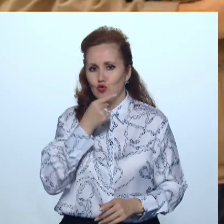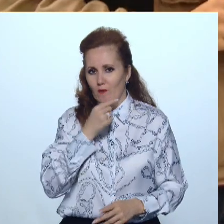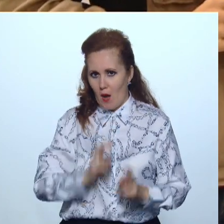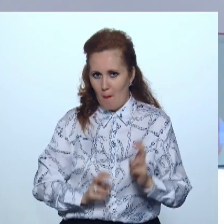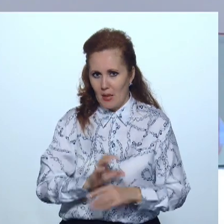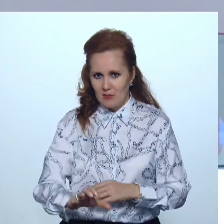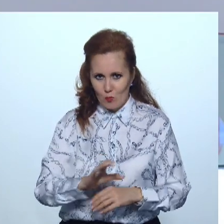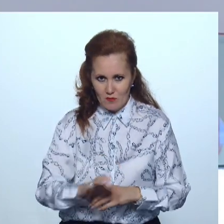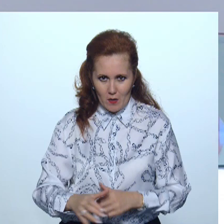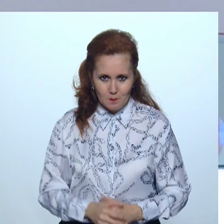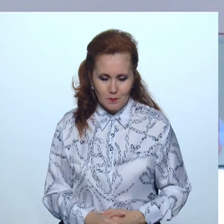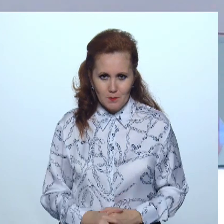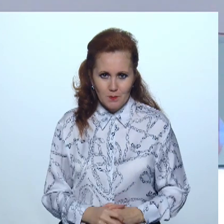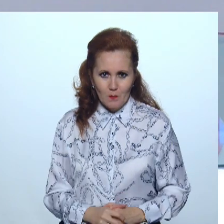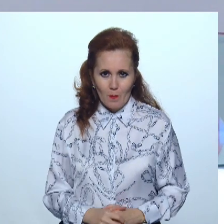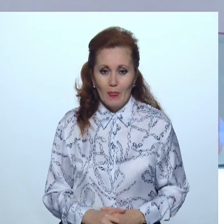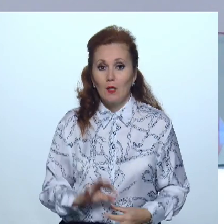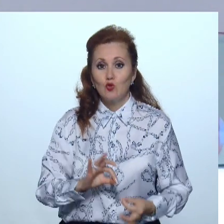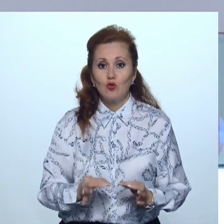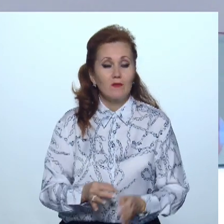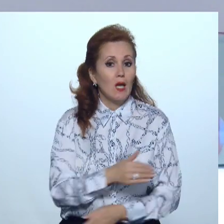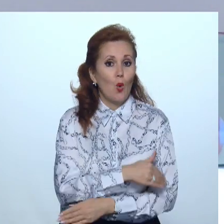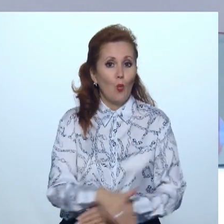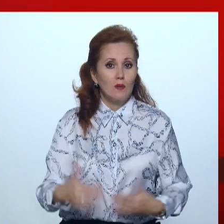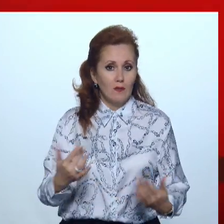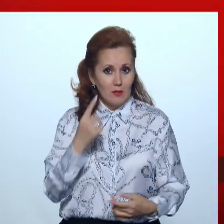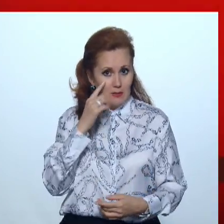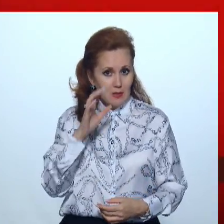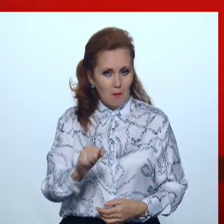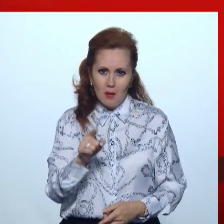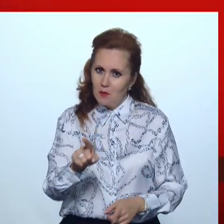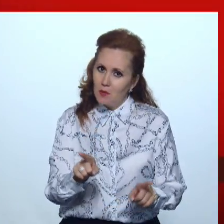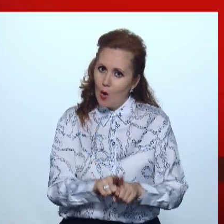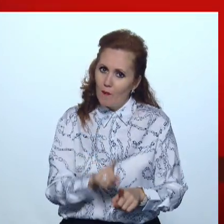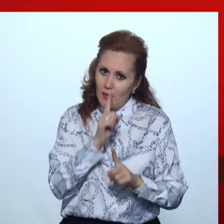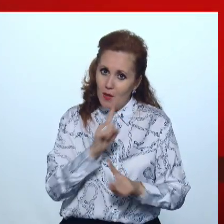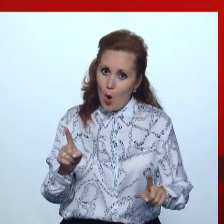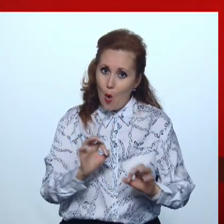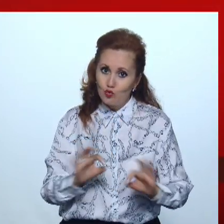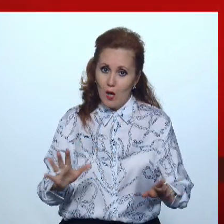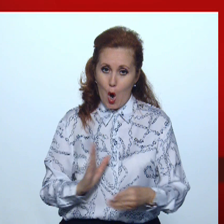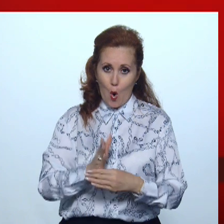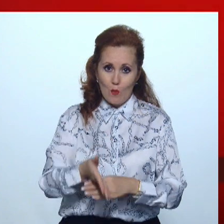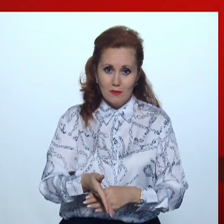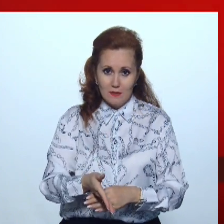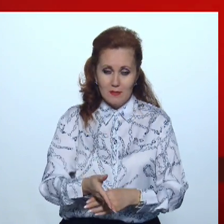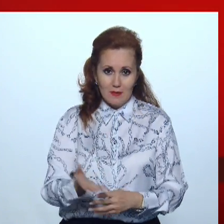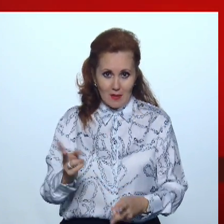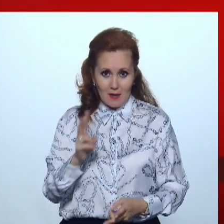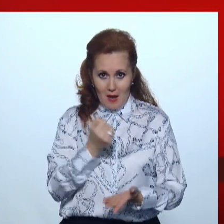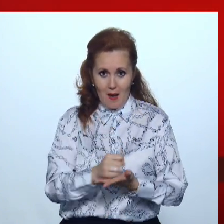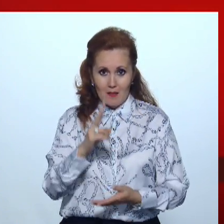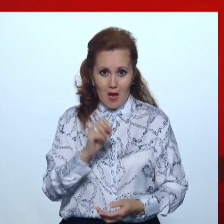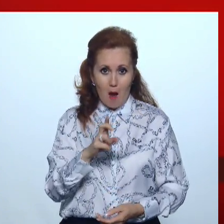новости. На ижевских улицах сегодня заметили вот такого неожиданного гостя. Кабан в городе. С такими заголовками по